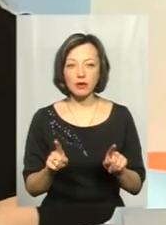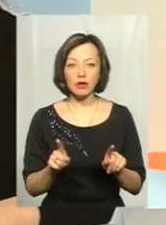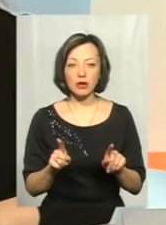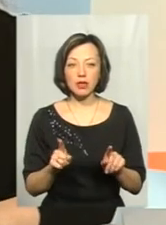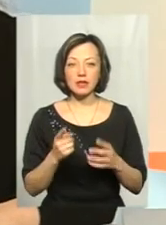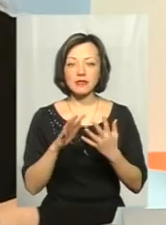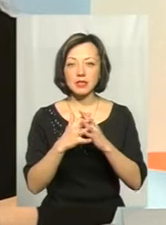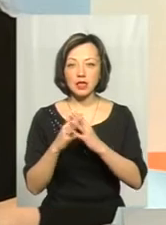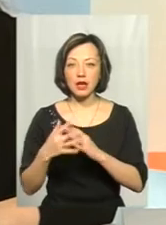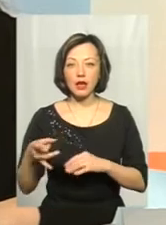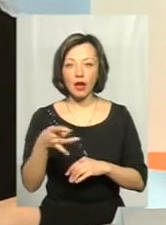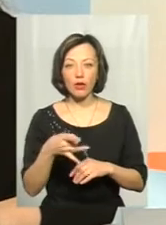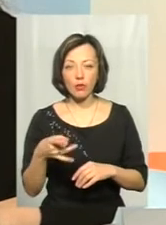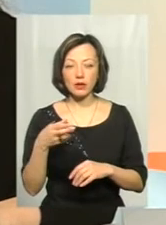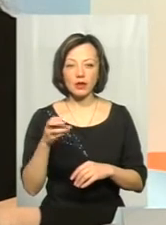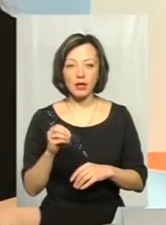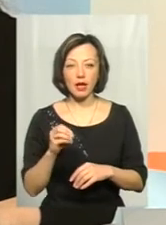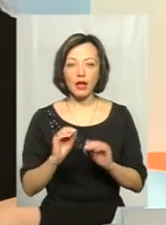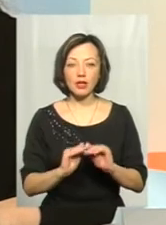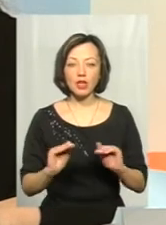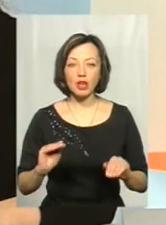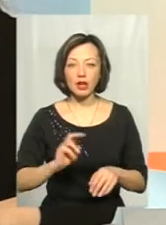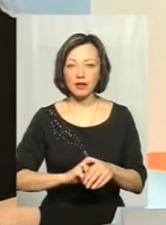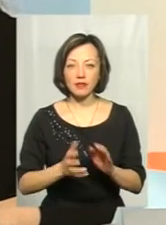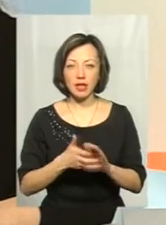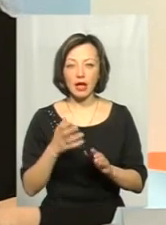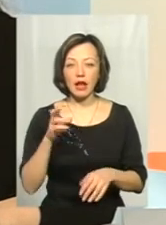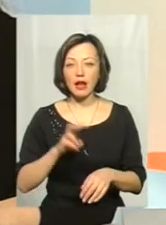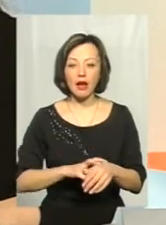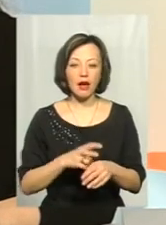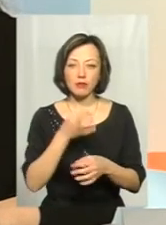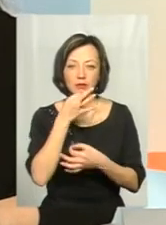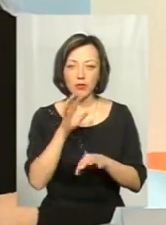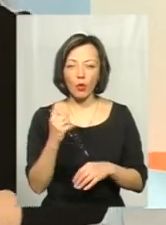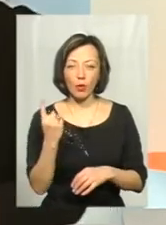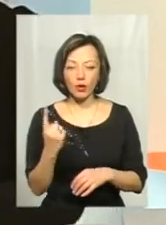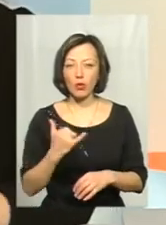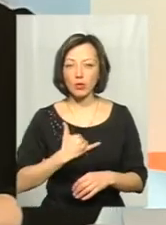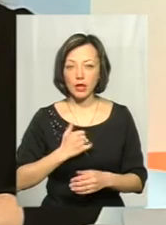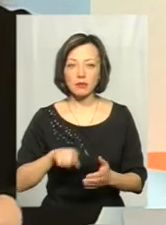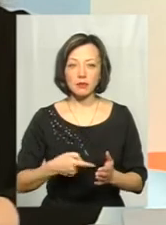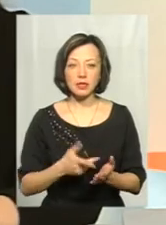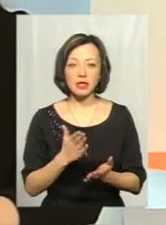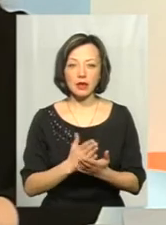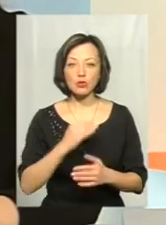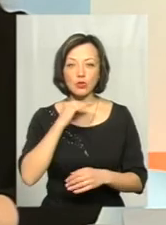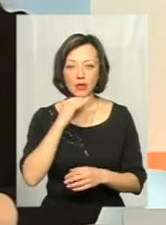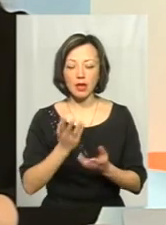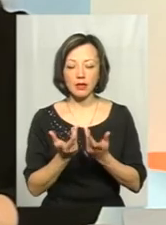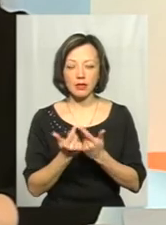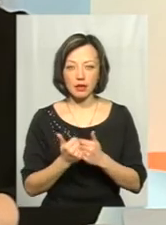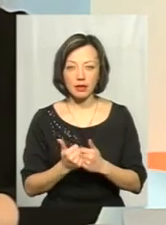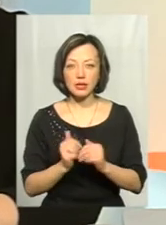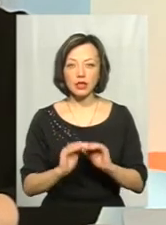це в сільських районах, там, де педіатрів не вистачає, там лікар є універсальним. У нас в місті є достатня